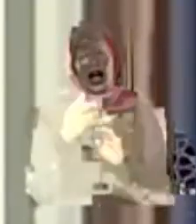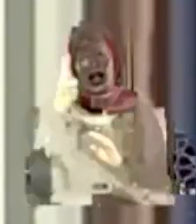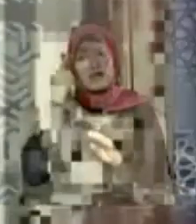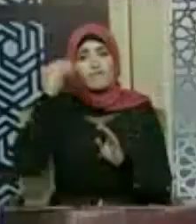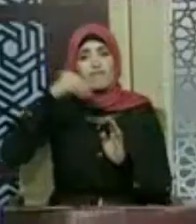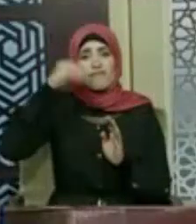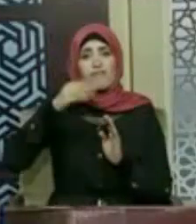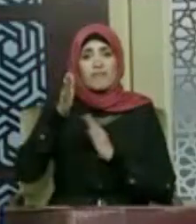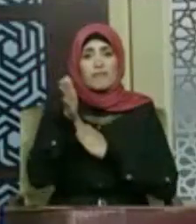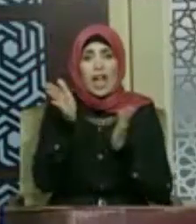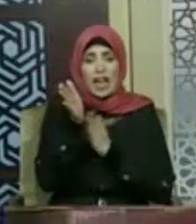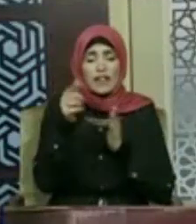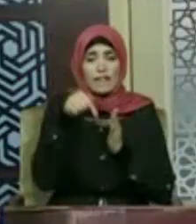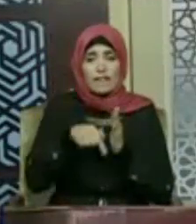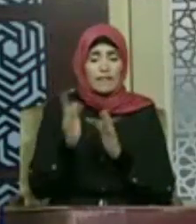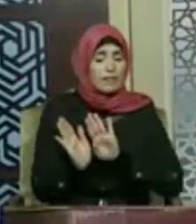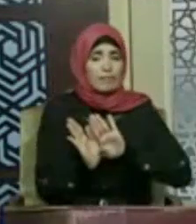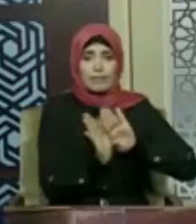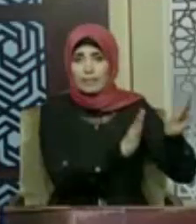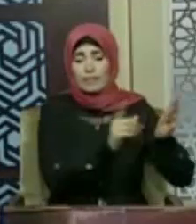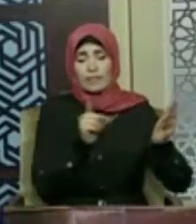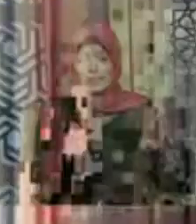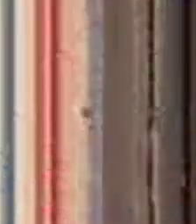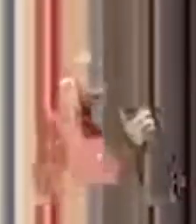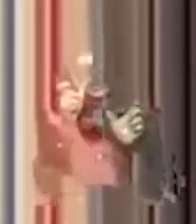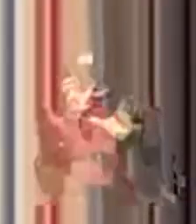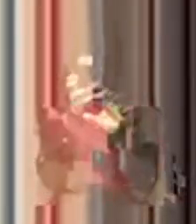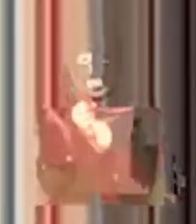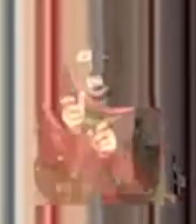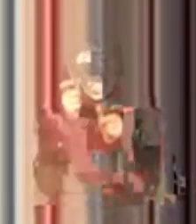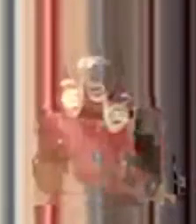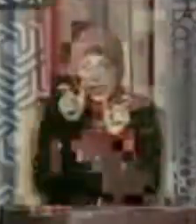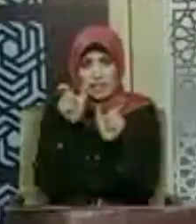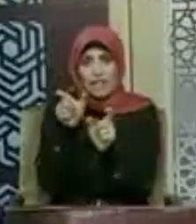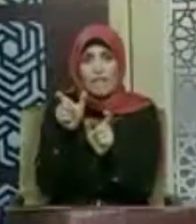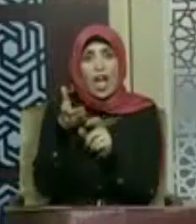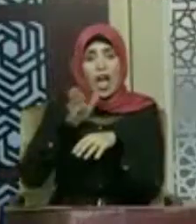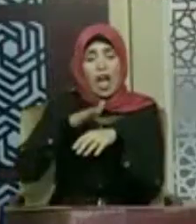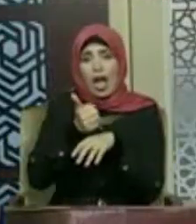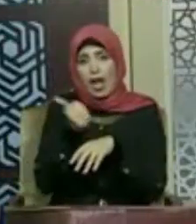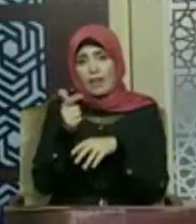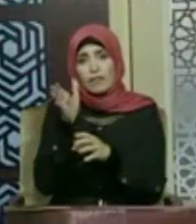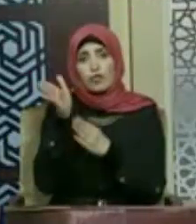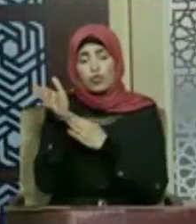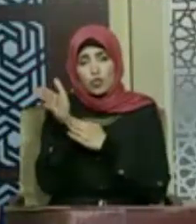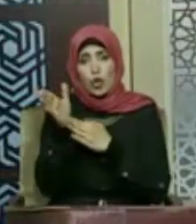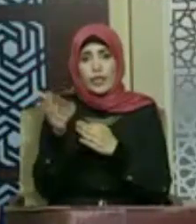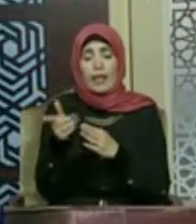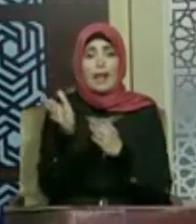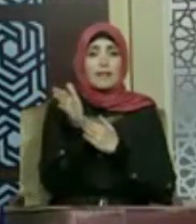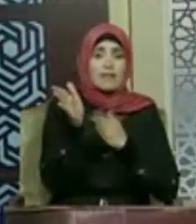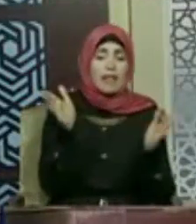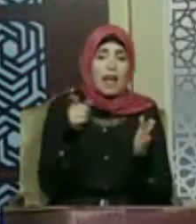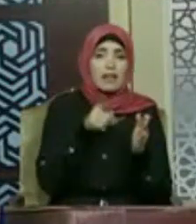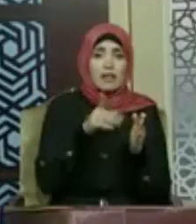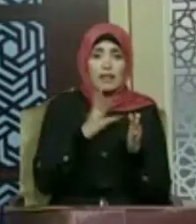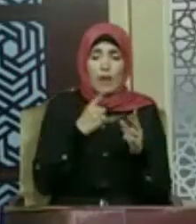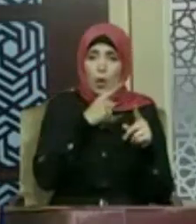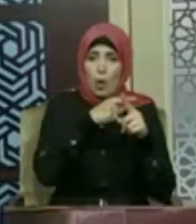نسأل الله العلي العظيم أن يجعل مصرنا أمنا أمانا